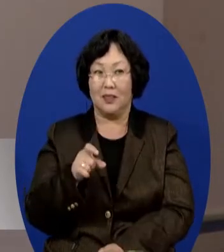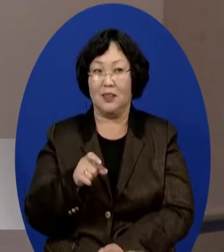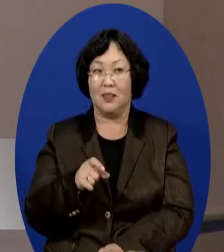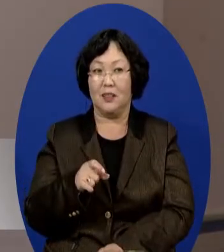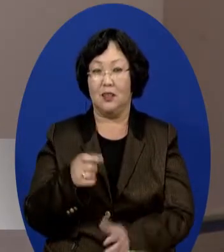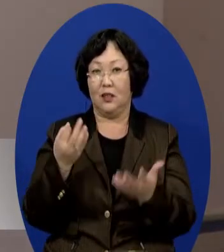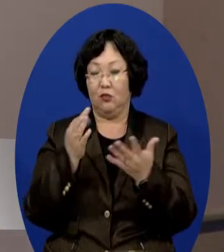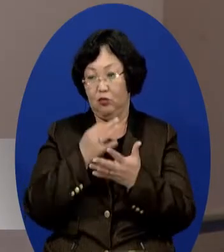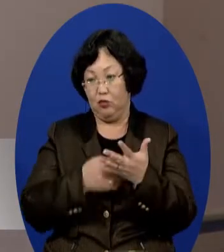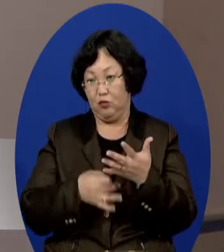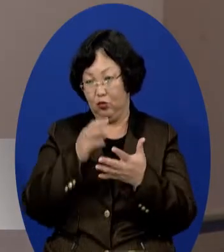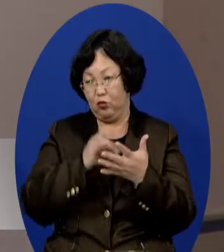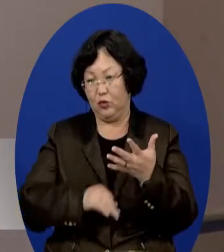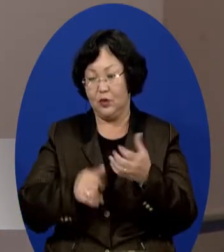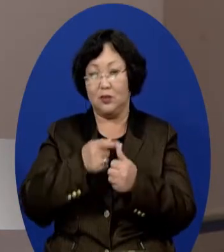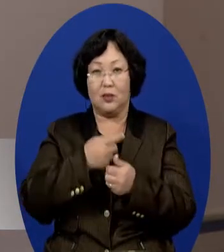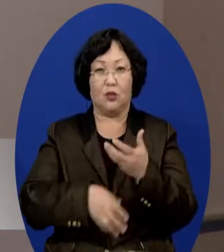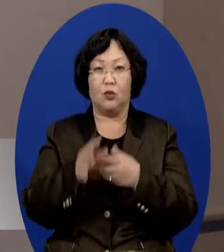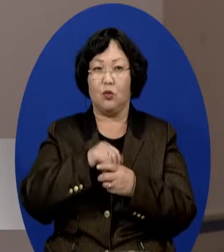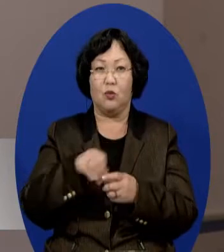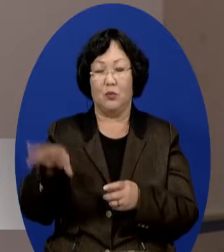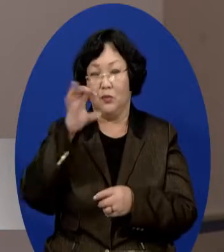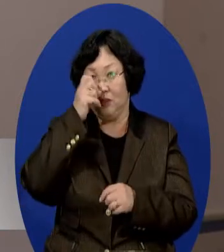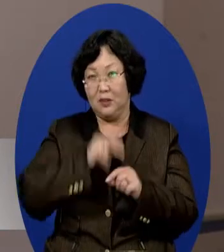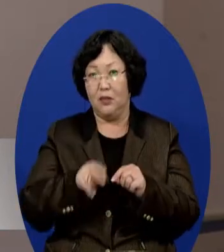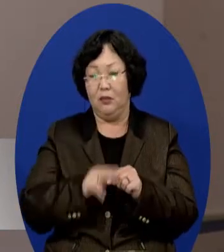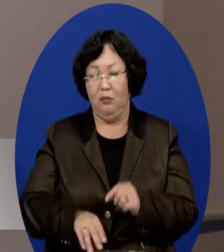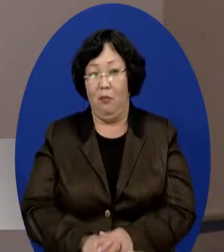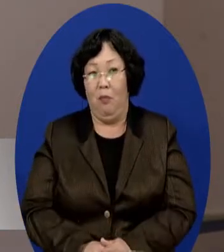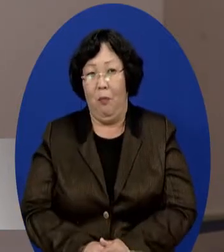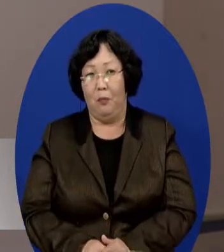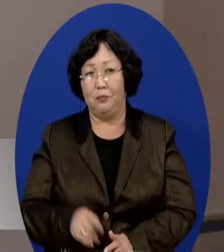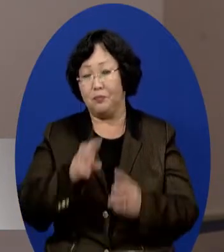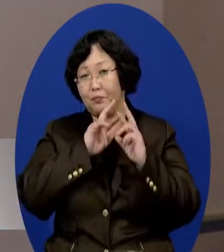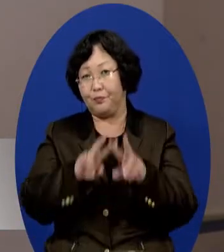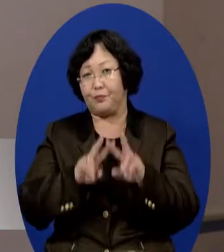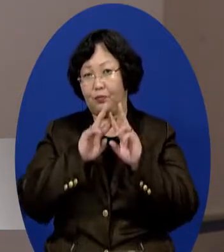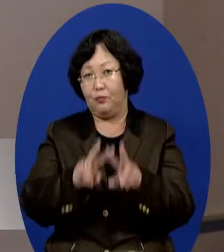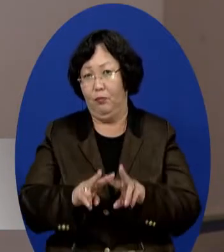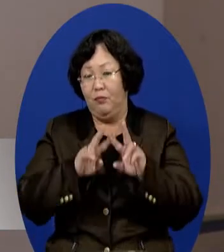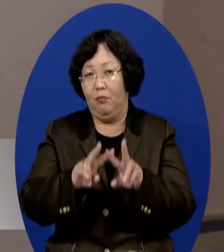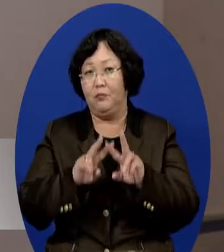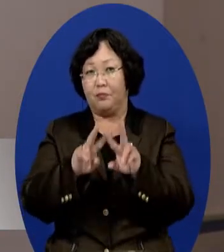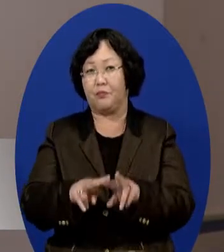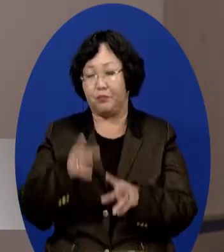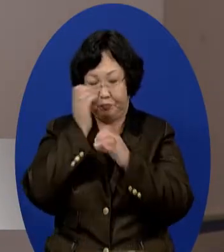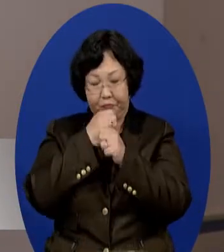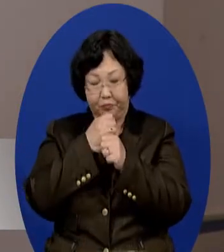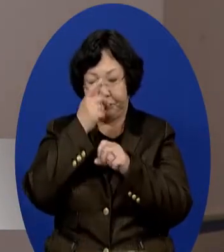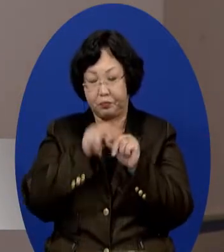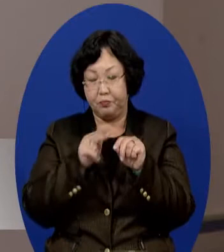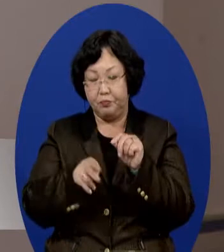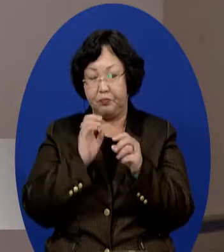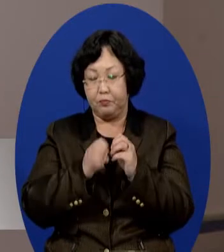инч салтанд бол орж амжаагүй байгаа. Гэтэл бидний хяналт үнэлгээ бол үргэлжилж байгаа. Цаашид бол бид нар лабораторийн болон баримтчгийн үнэлгээг хийгээд за